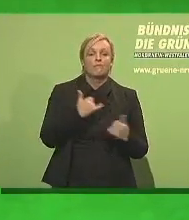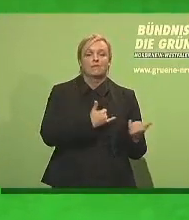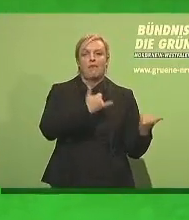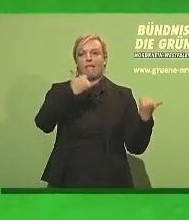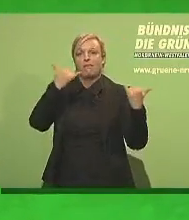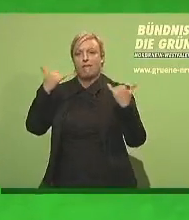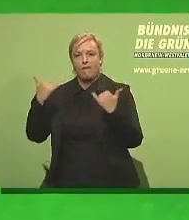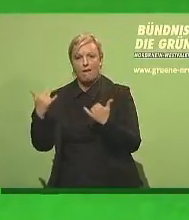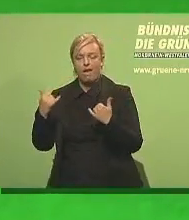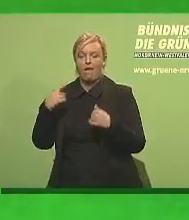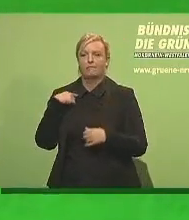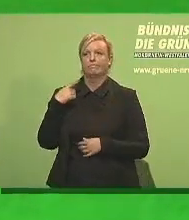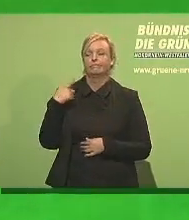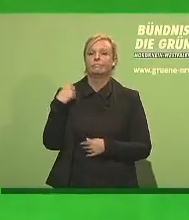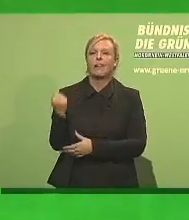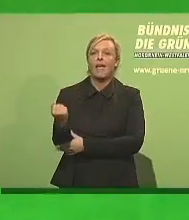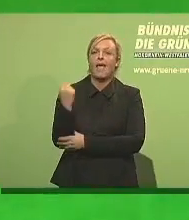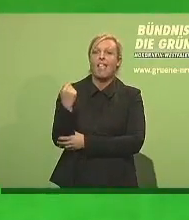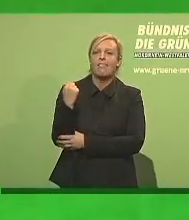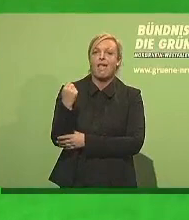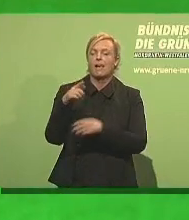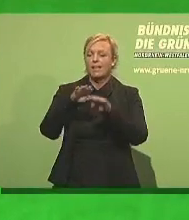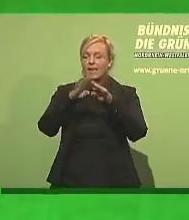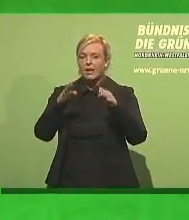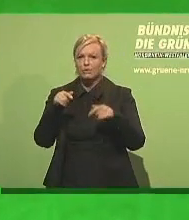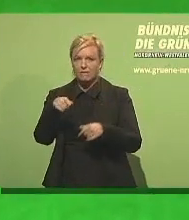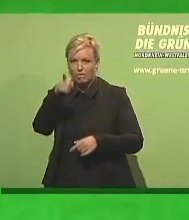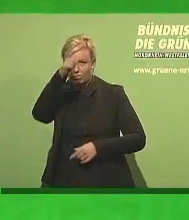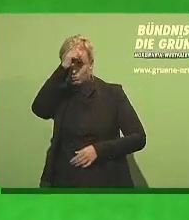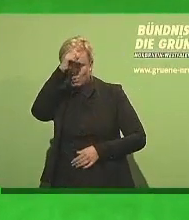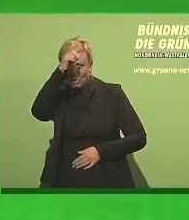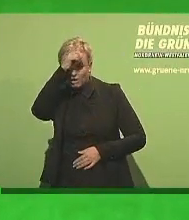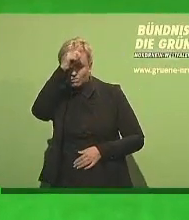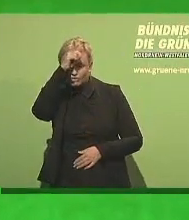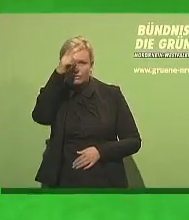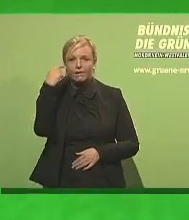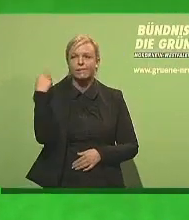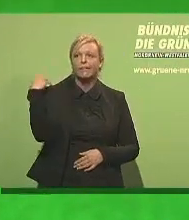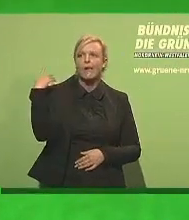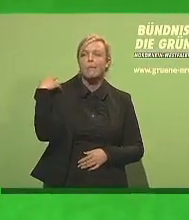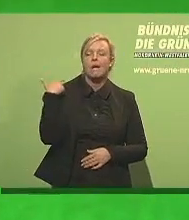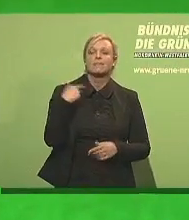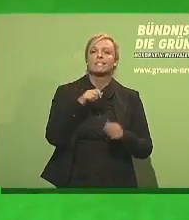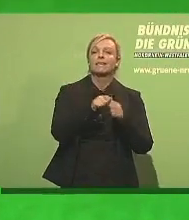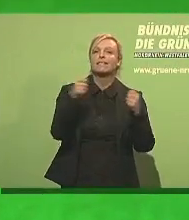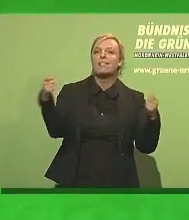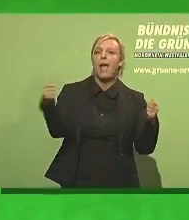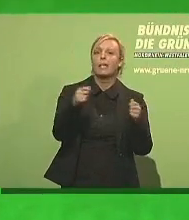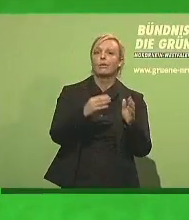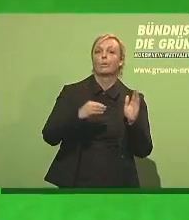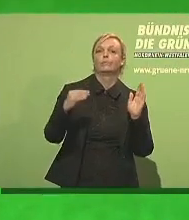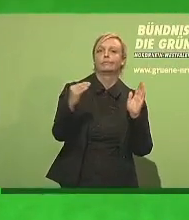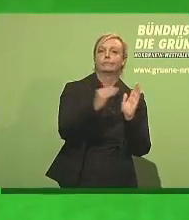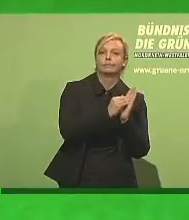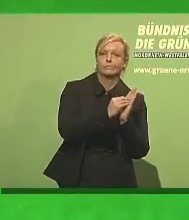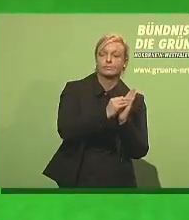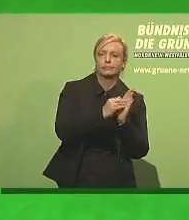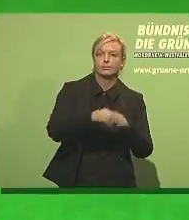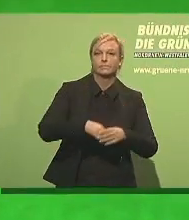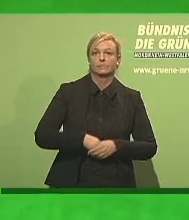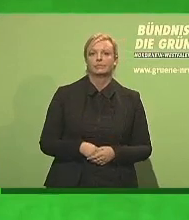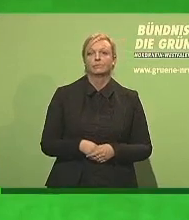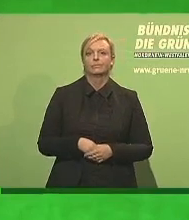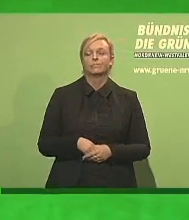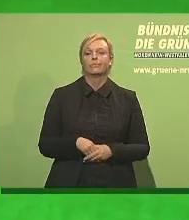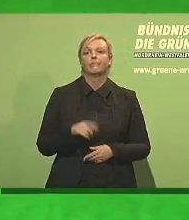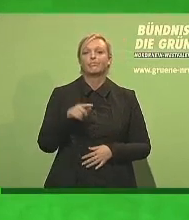die Energiekonzerne in Deutschland auf ganzseitigen Zeitungsanzeigen inseriert und hört zu, in Deutschland wird